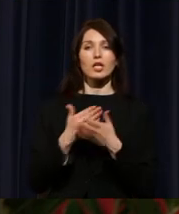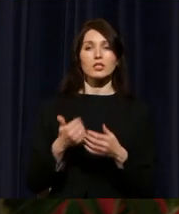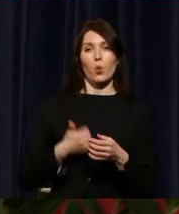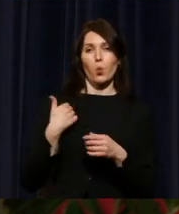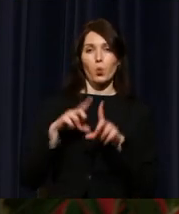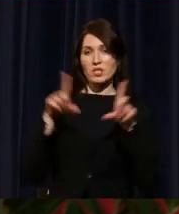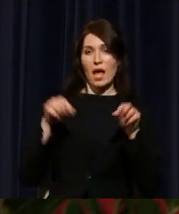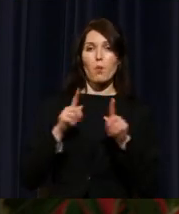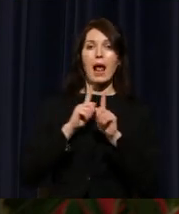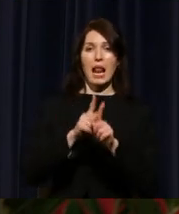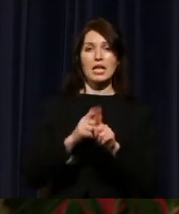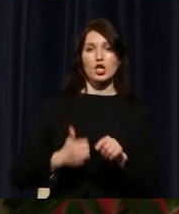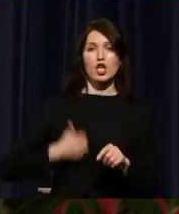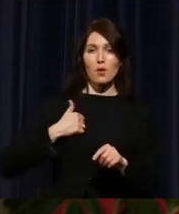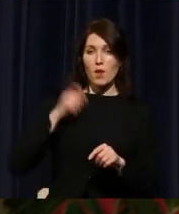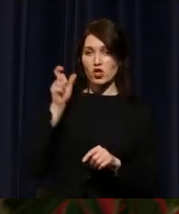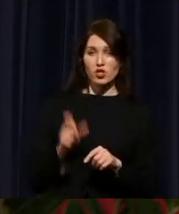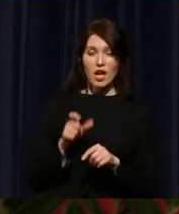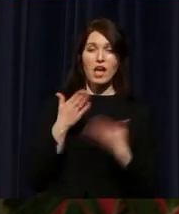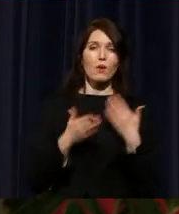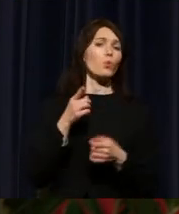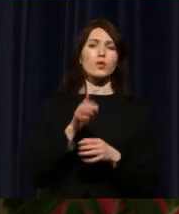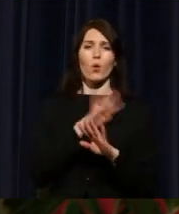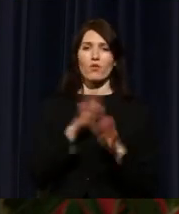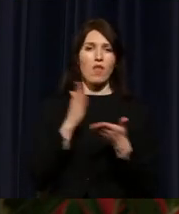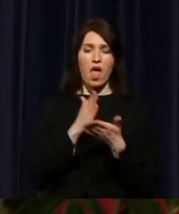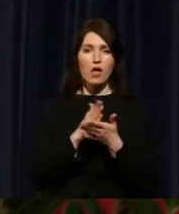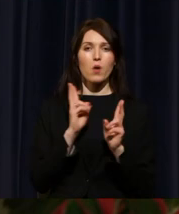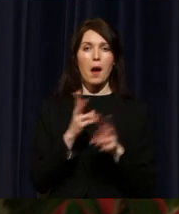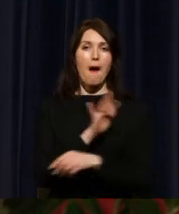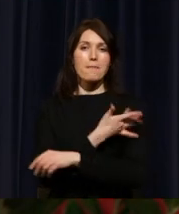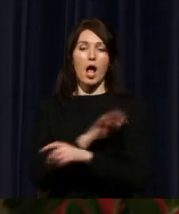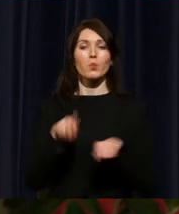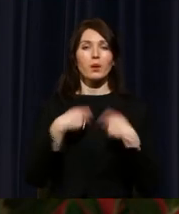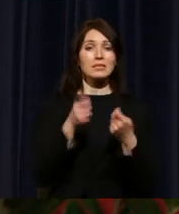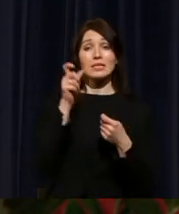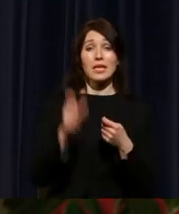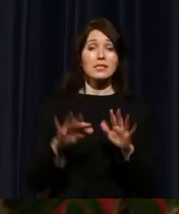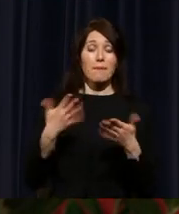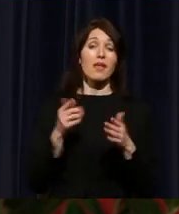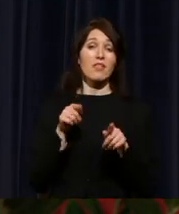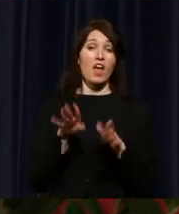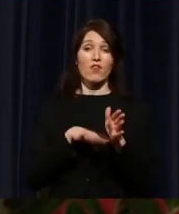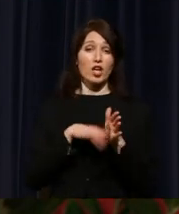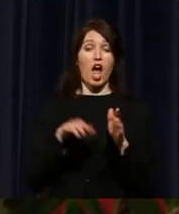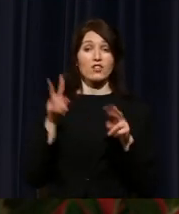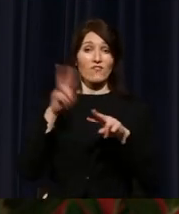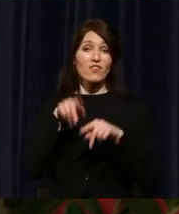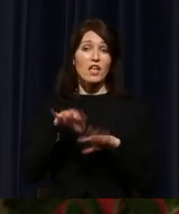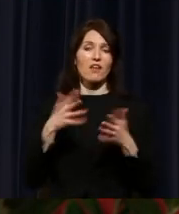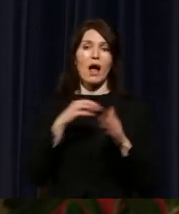kas nozīmē, ka tev arī nesot konkrēti kā pakalpojumu sniedzējiem, bet, piemēram, tā ir platforma vai